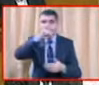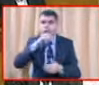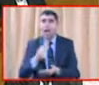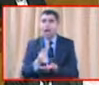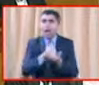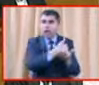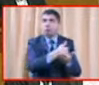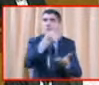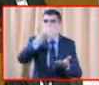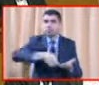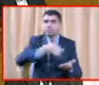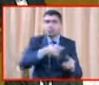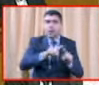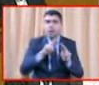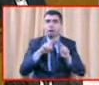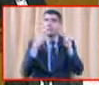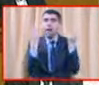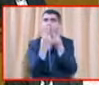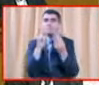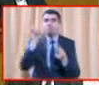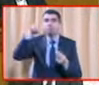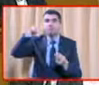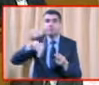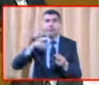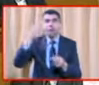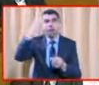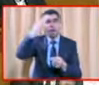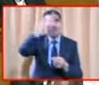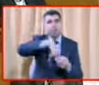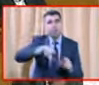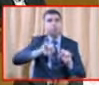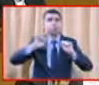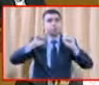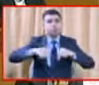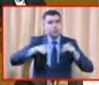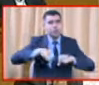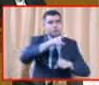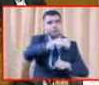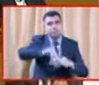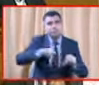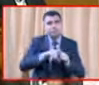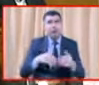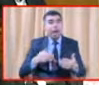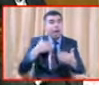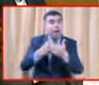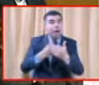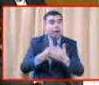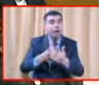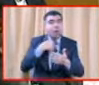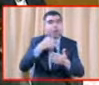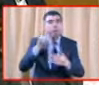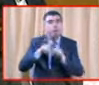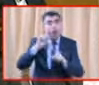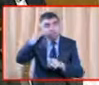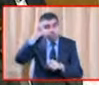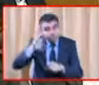انظار المنتظم الدولي. وهذا عرف واحد المجموعه ديال الاشادات، اخر وحده فيها منها كان في